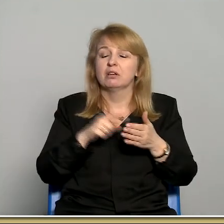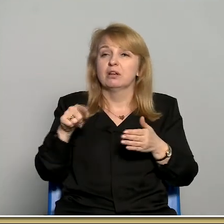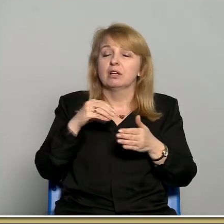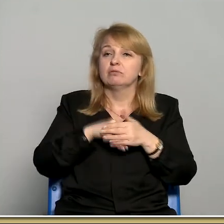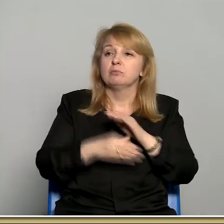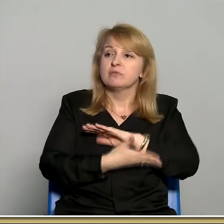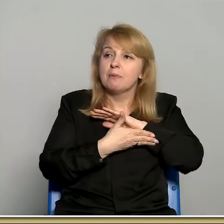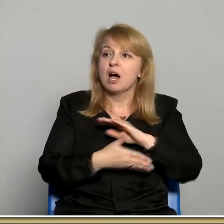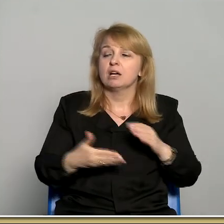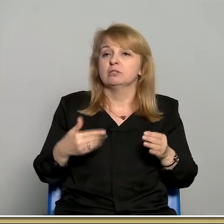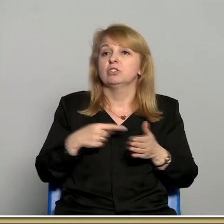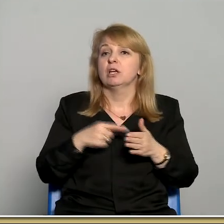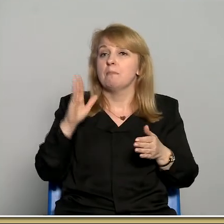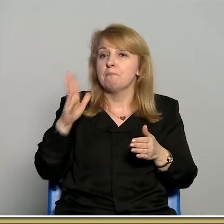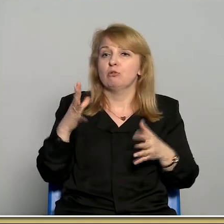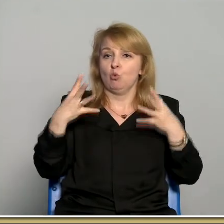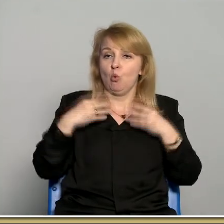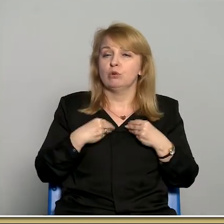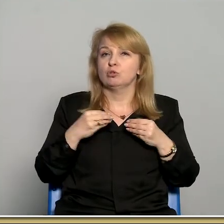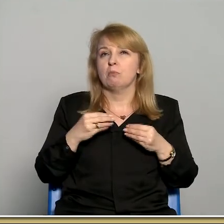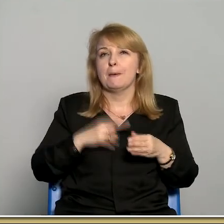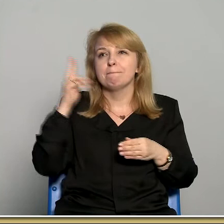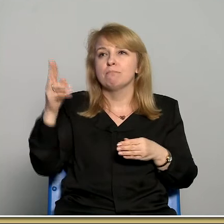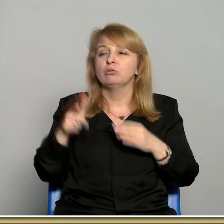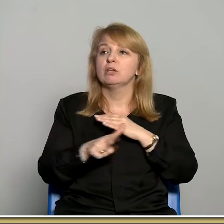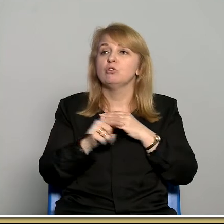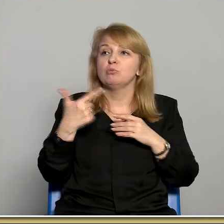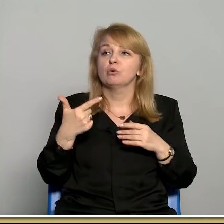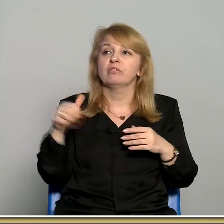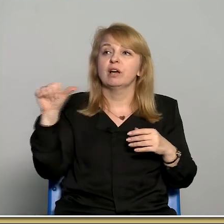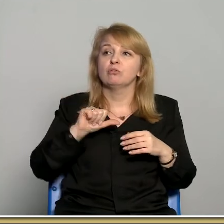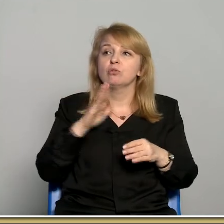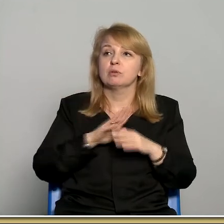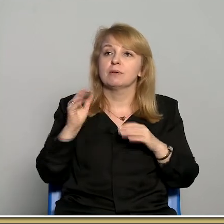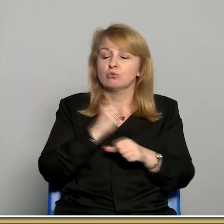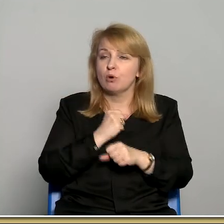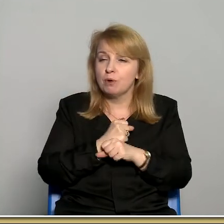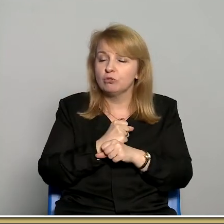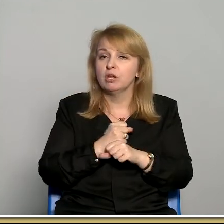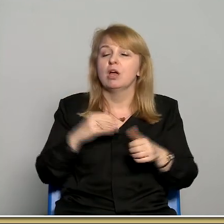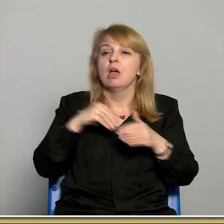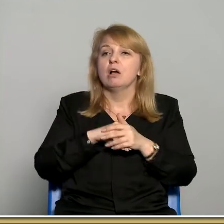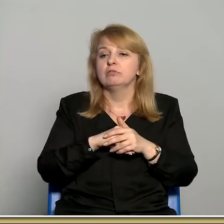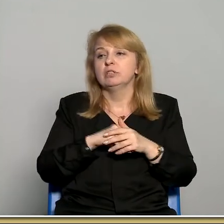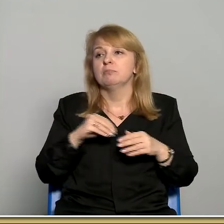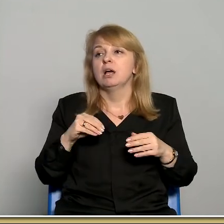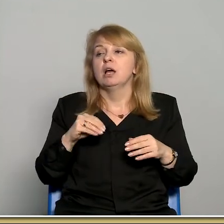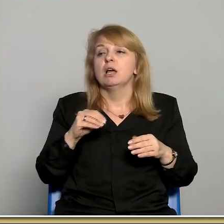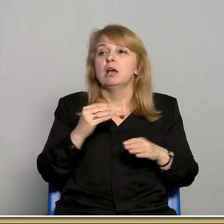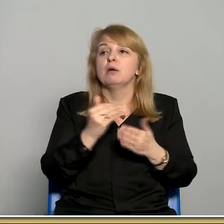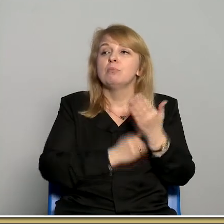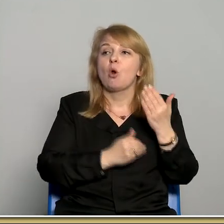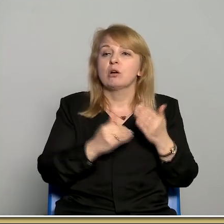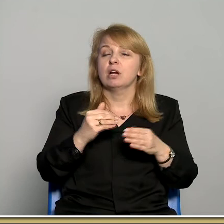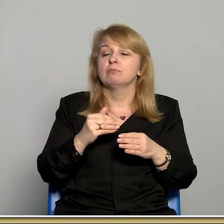uzyska ponad 72 000 młodych bezrobotnych, jeśli chodzi o regionalny program operacyjny ponad